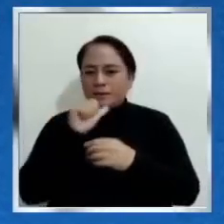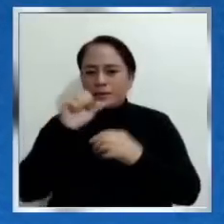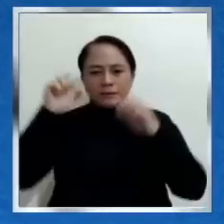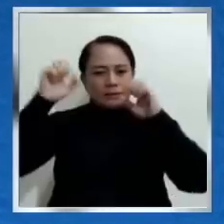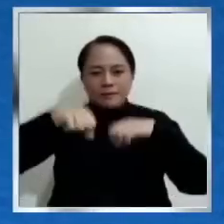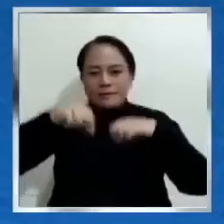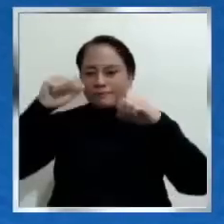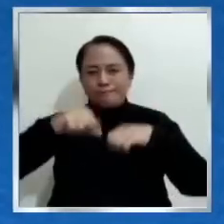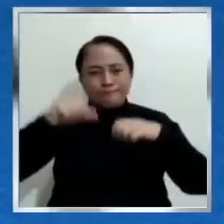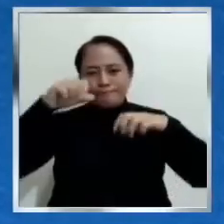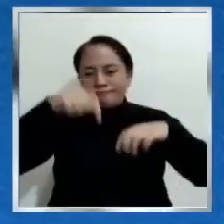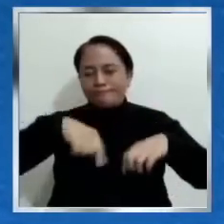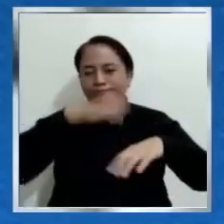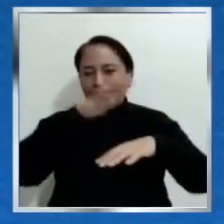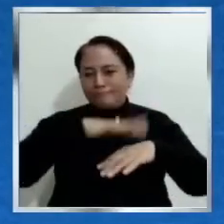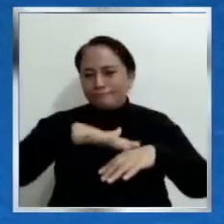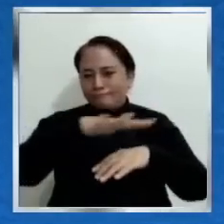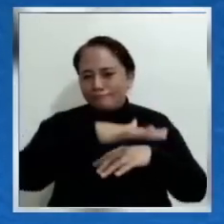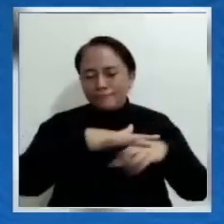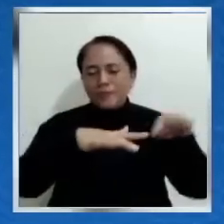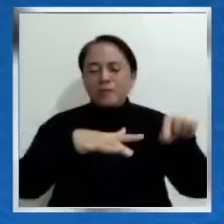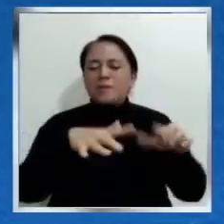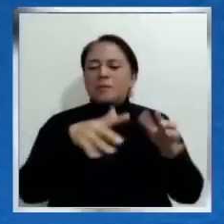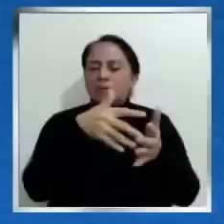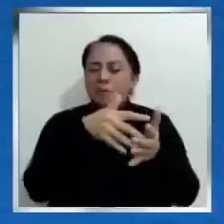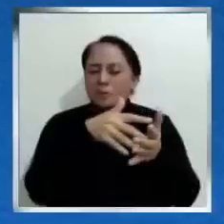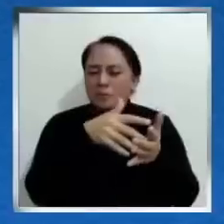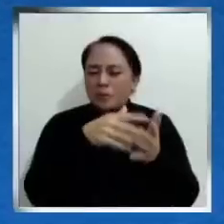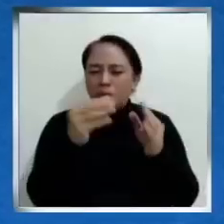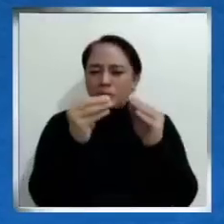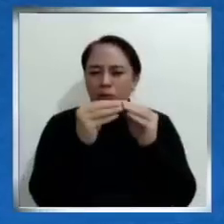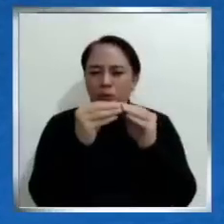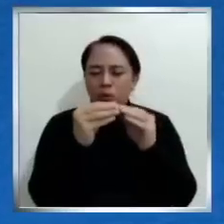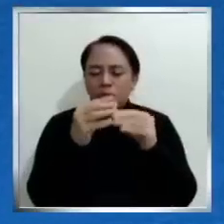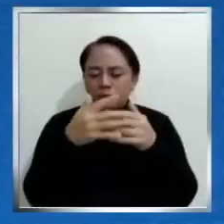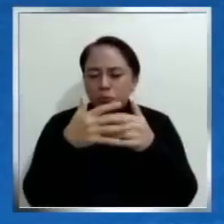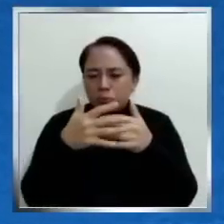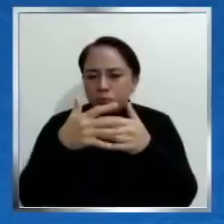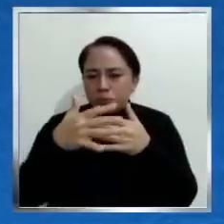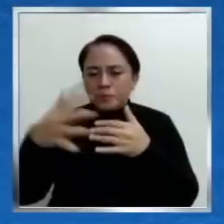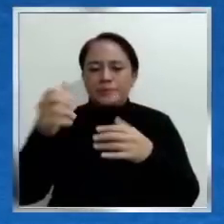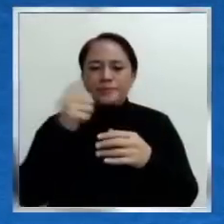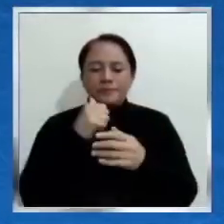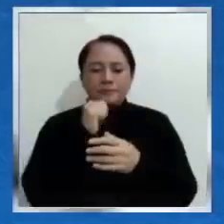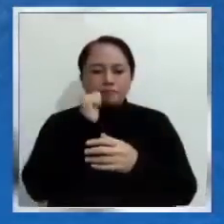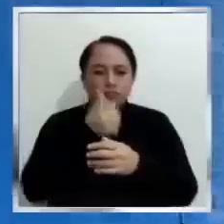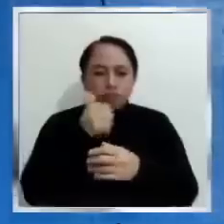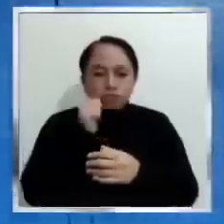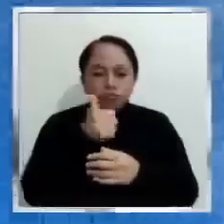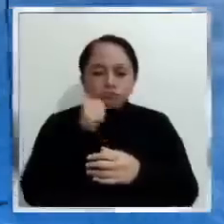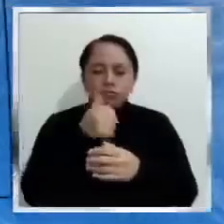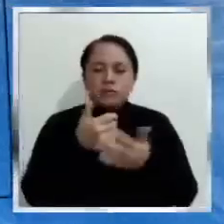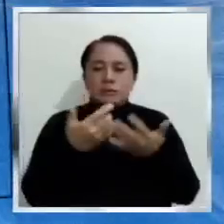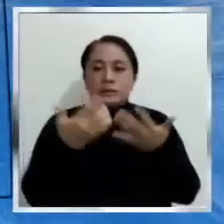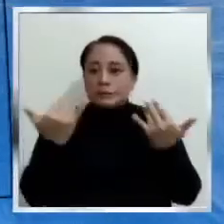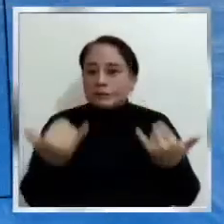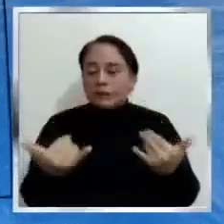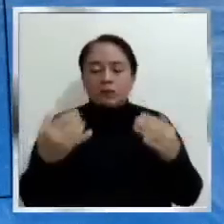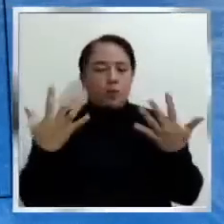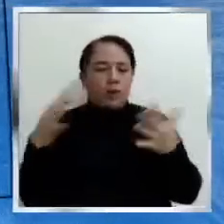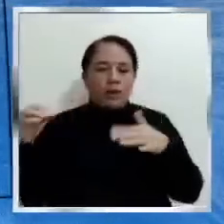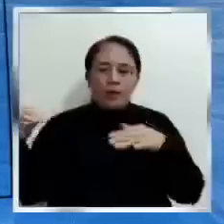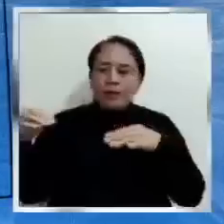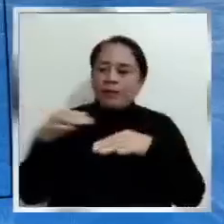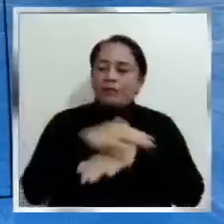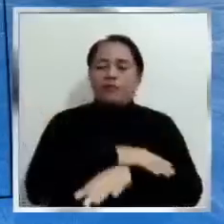lupa at posibleng humina ng tuluyan sa mga susunod na araw. Sa ngayon, wala nang direktang epekto ang Bagyong